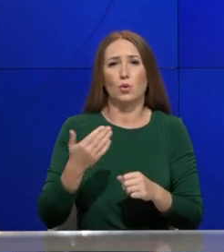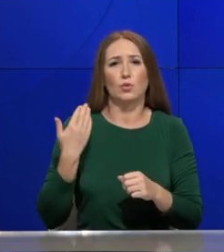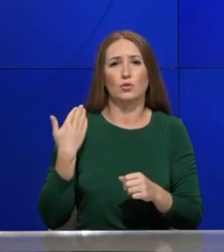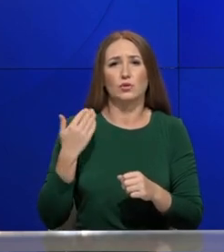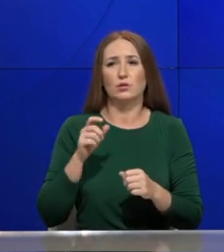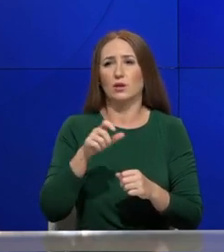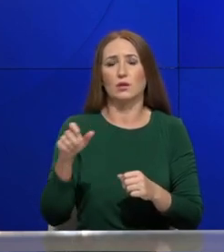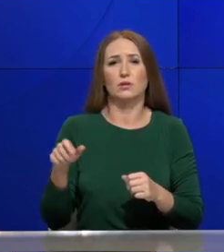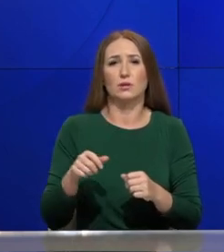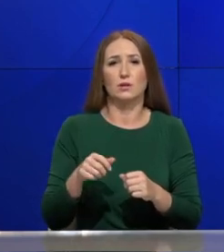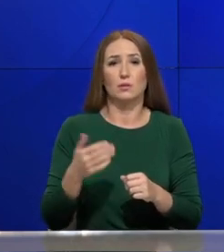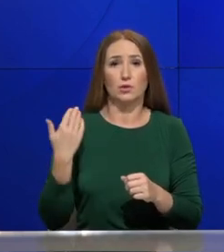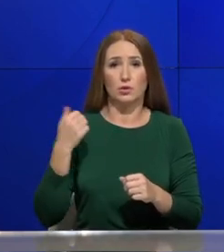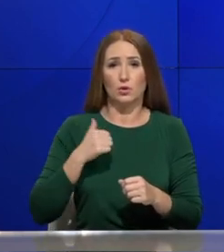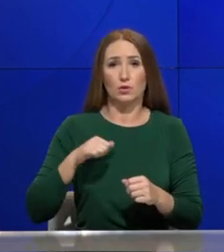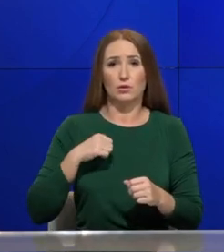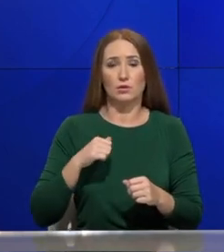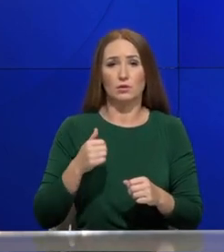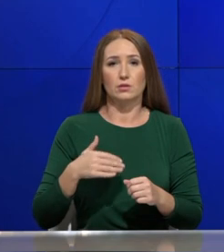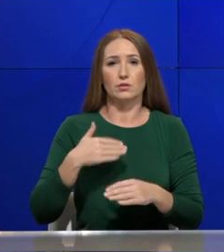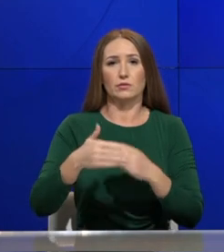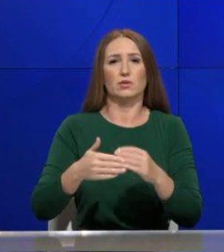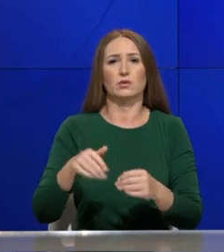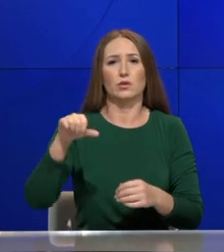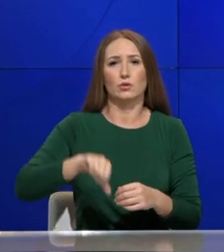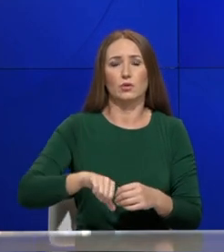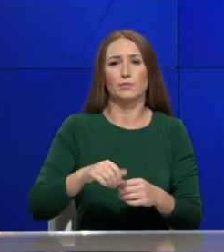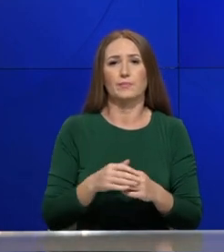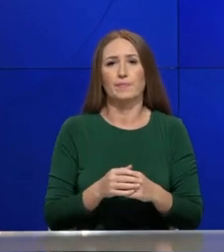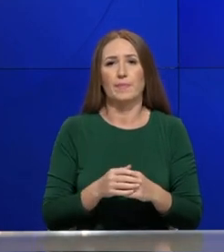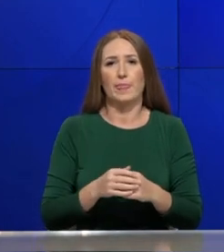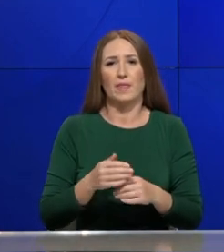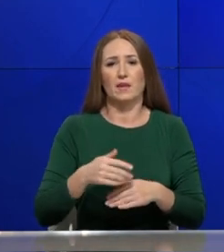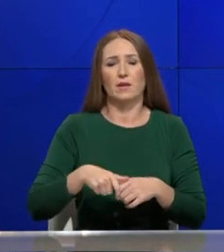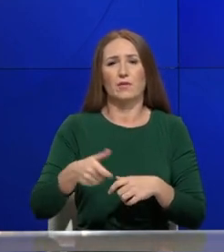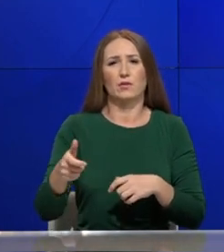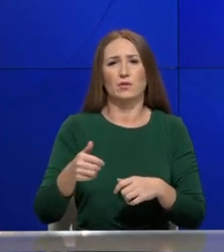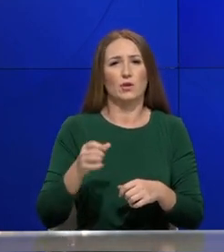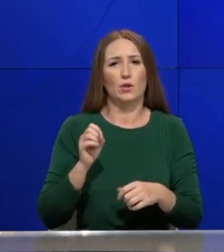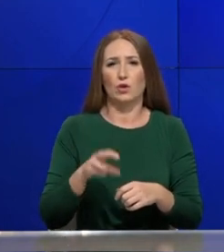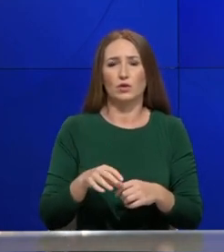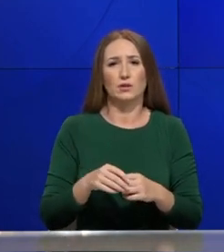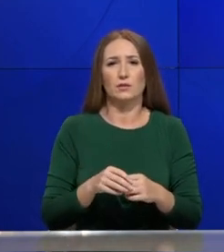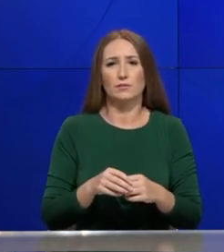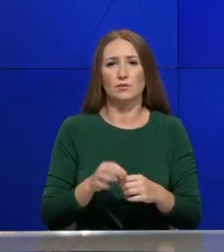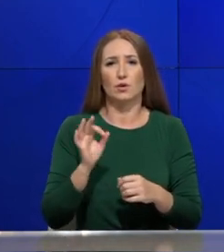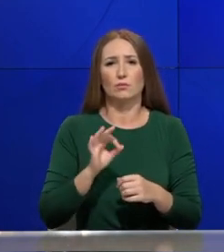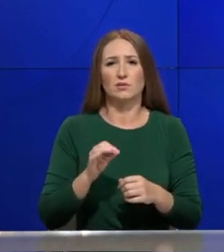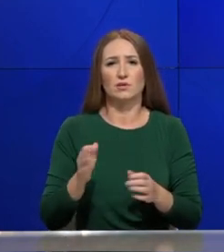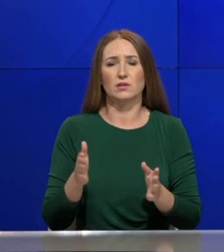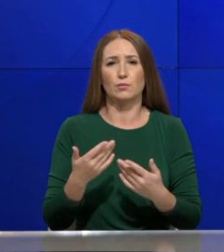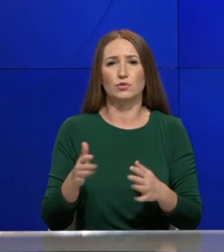od naroda u proteklim godinama dovedena na dno. Infrastruktura je u vrlo lošem stanju. Općina je